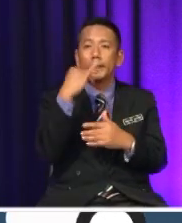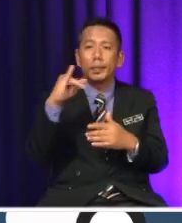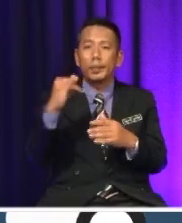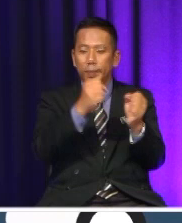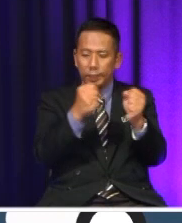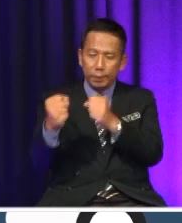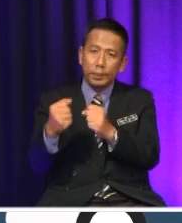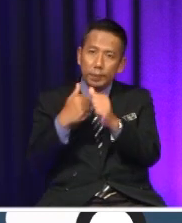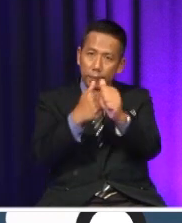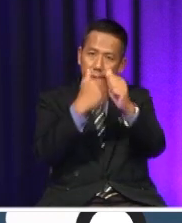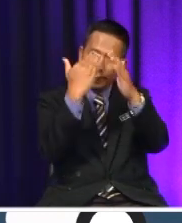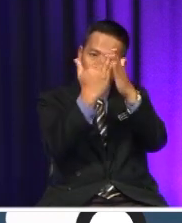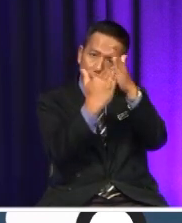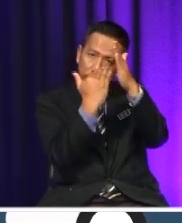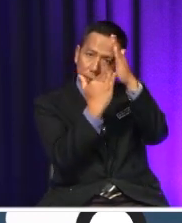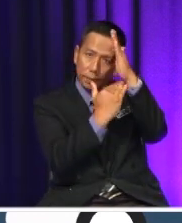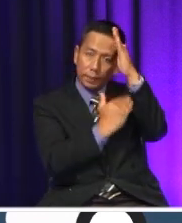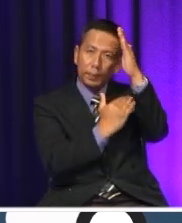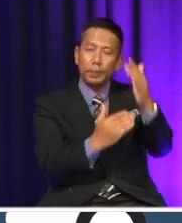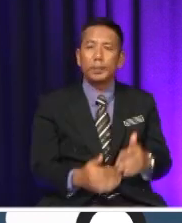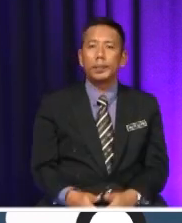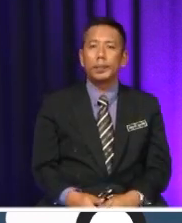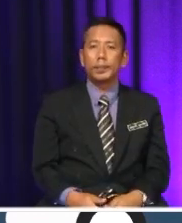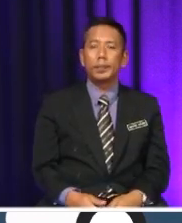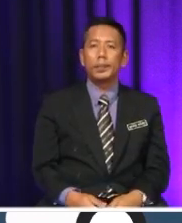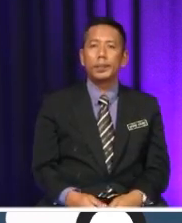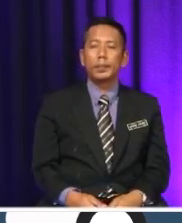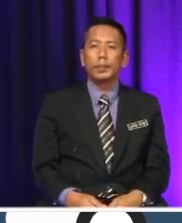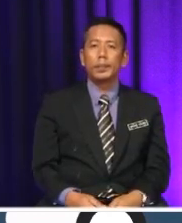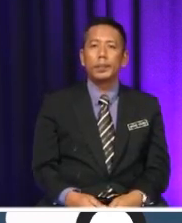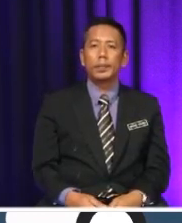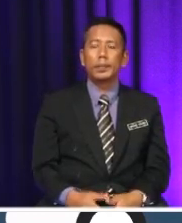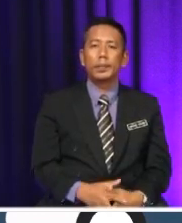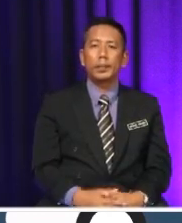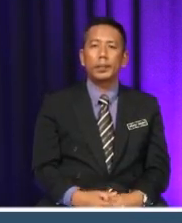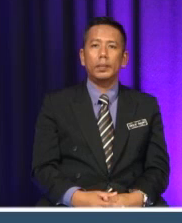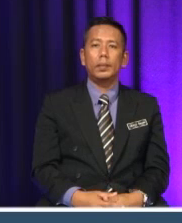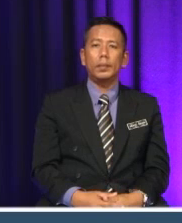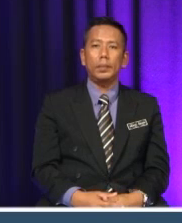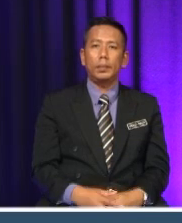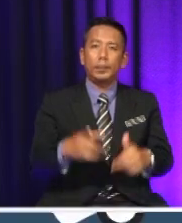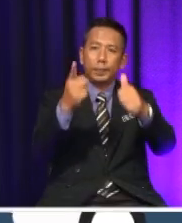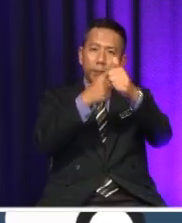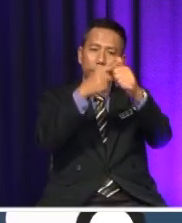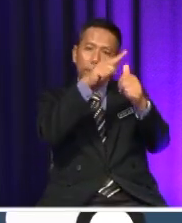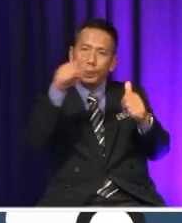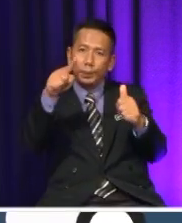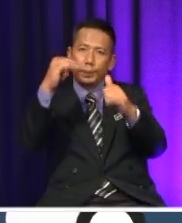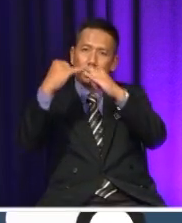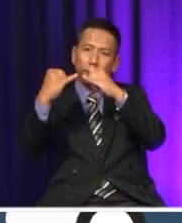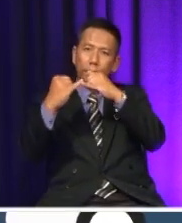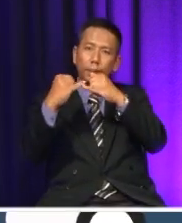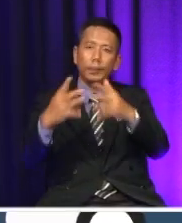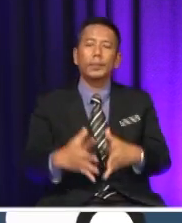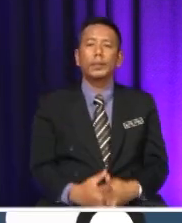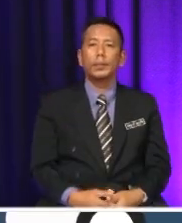berpadu kepada langkah satu dan langkah 5 nah Langkah terakhir untuk menentukan pemulaan